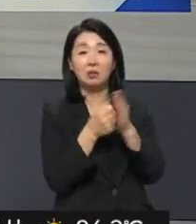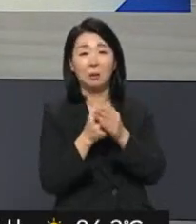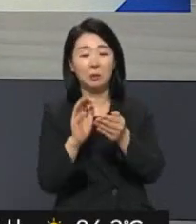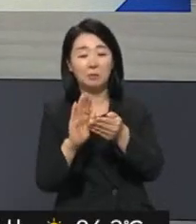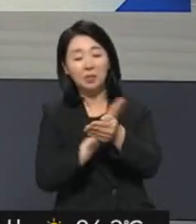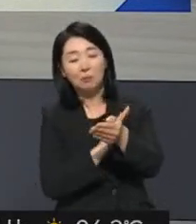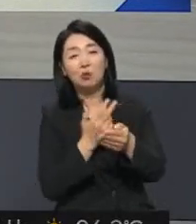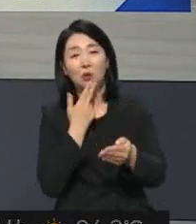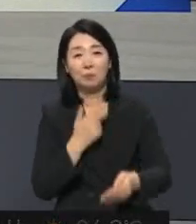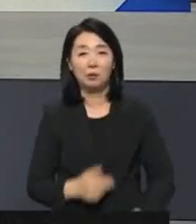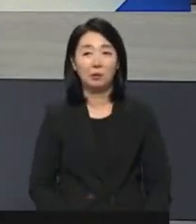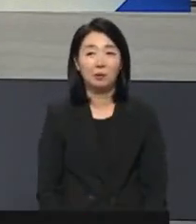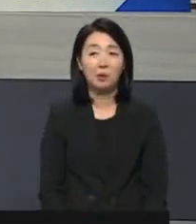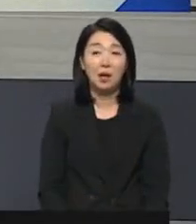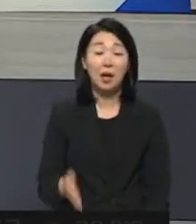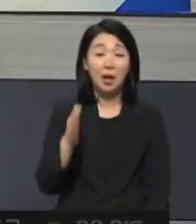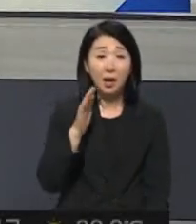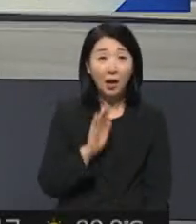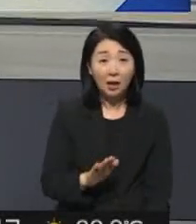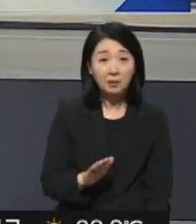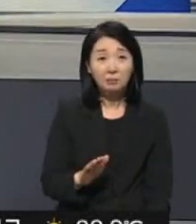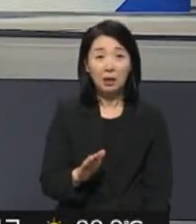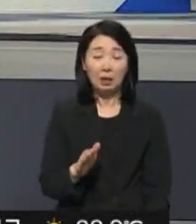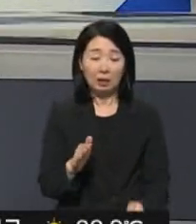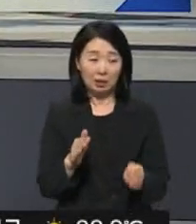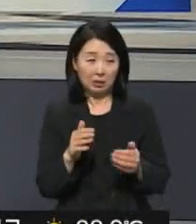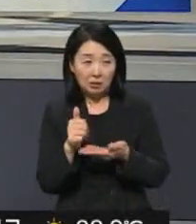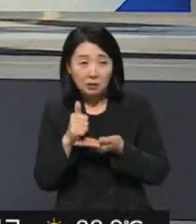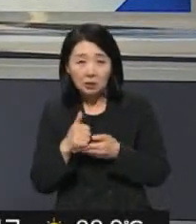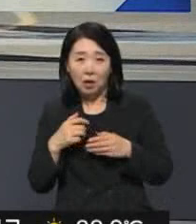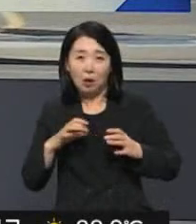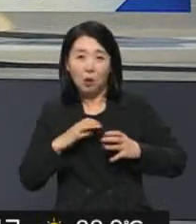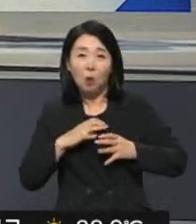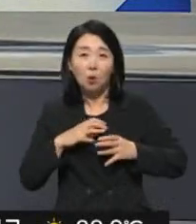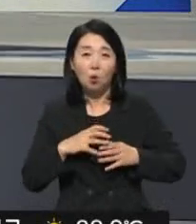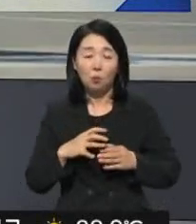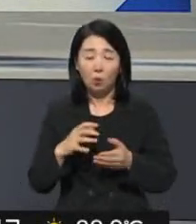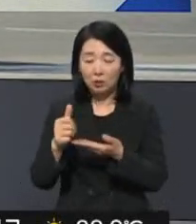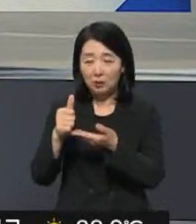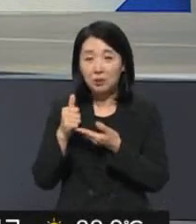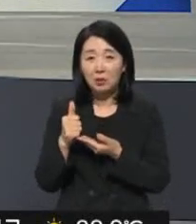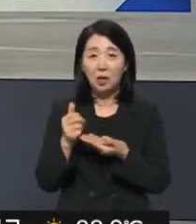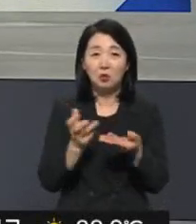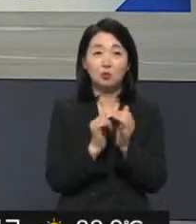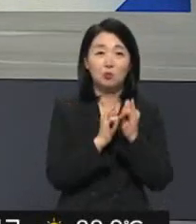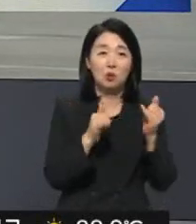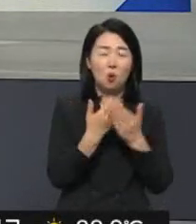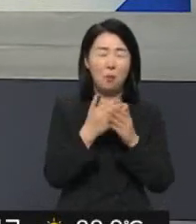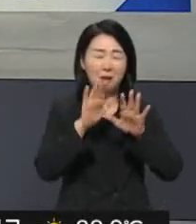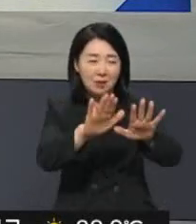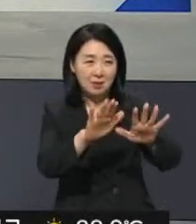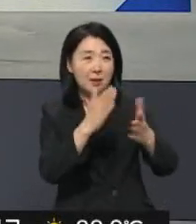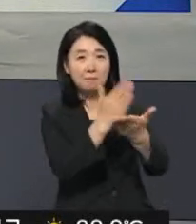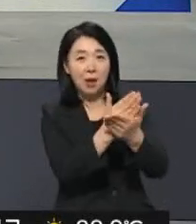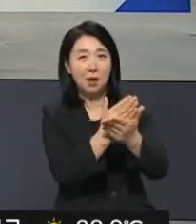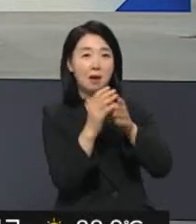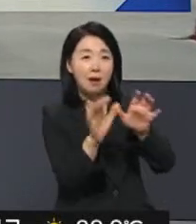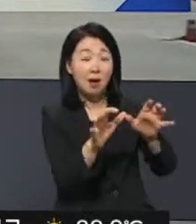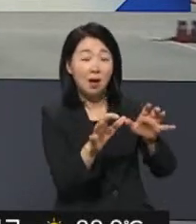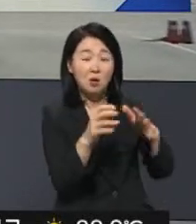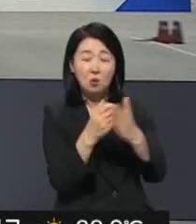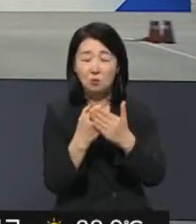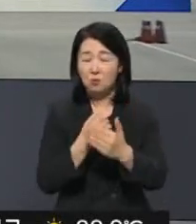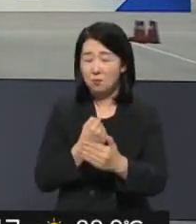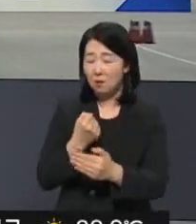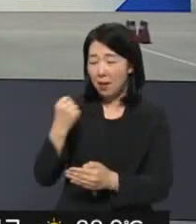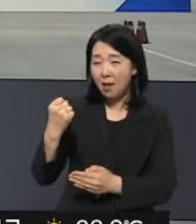열리지 않았다고 합니다. 하지만 승객들은 공포에 떨어야 했는데요. 이 승객은 승무원들이 곧바로 제지에 나서자 위협적인